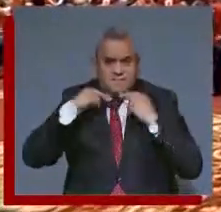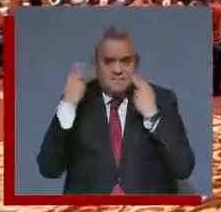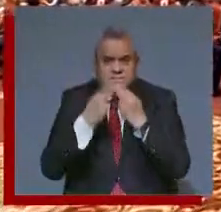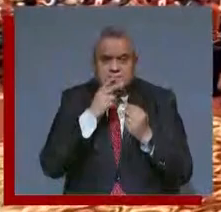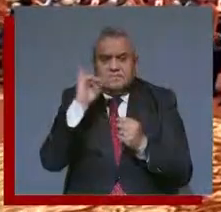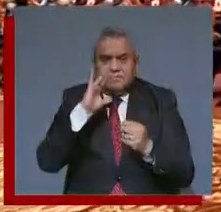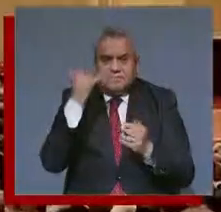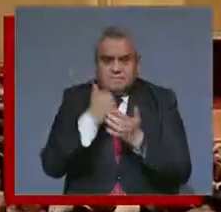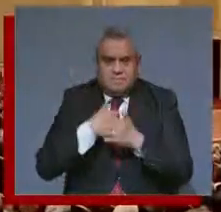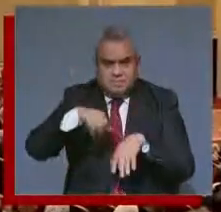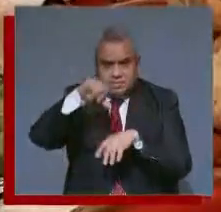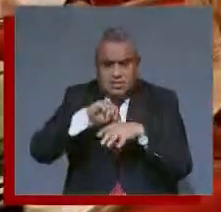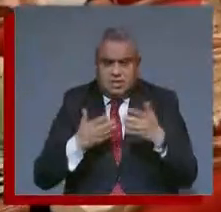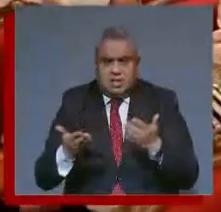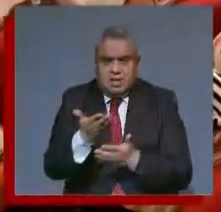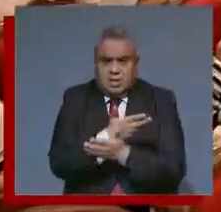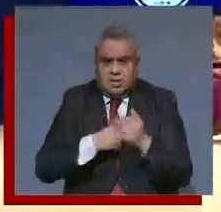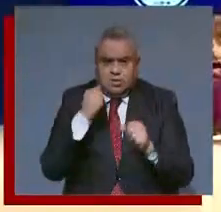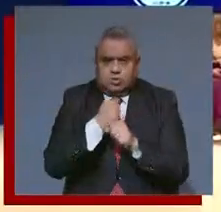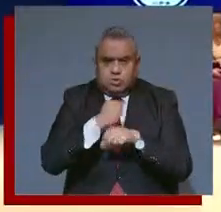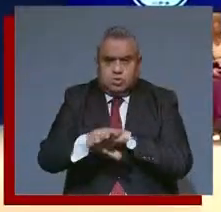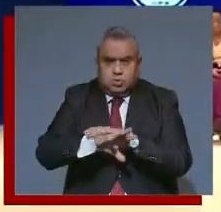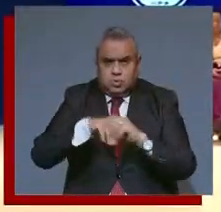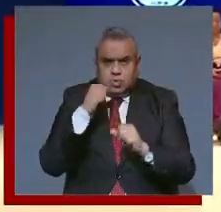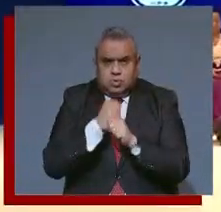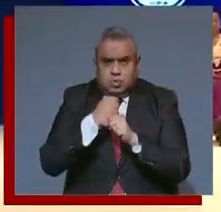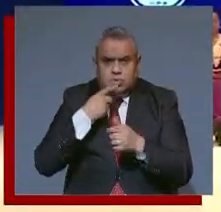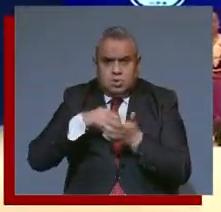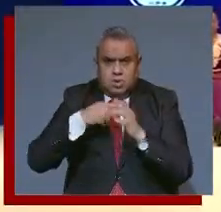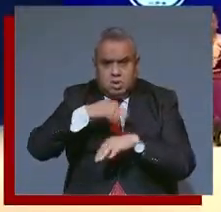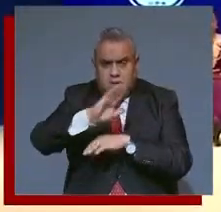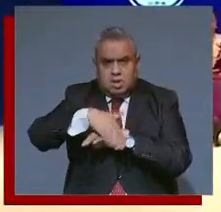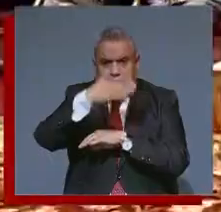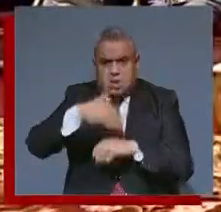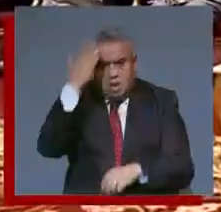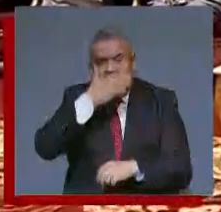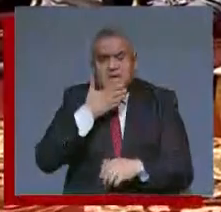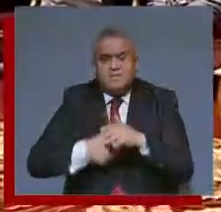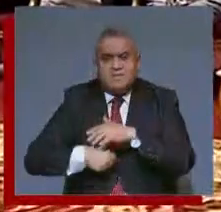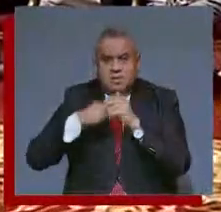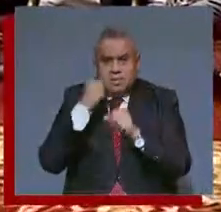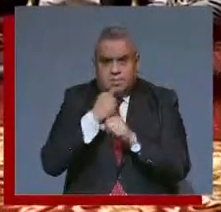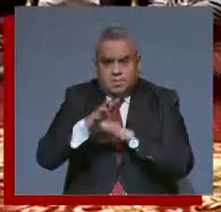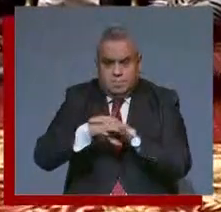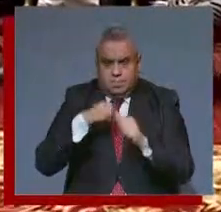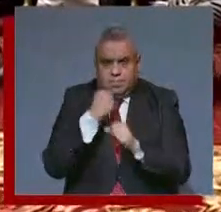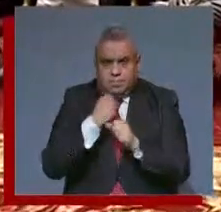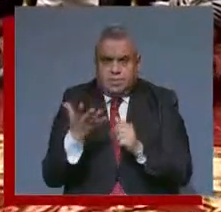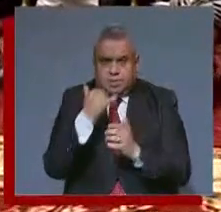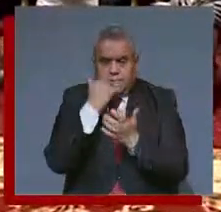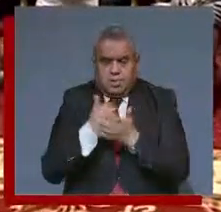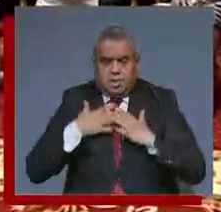منصة تفاعلية تعمل على صياغة خريطة إفريقية موحدة لبناء قطاع